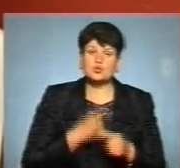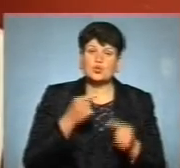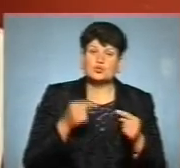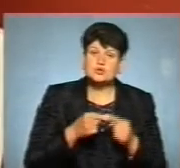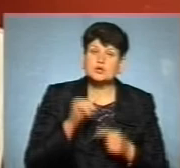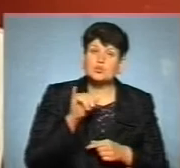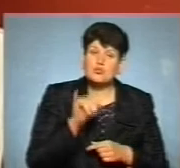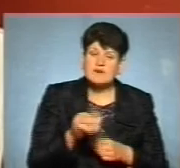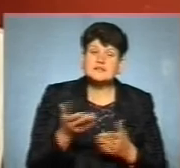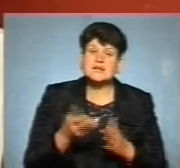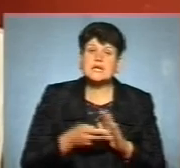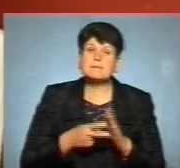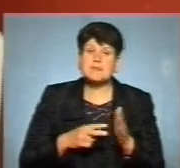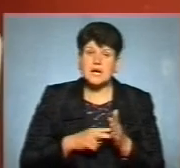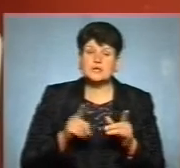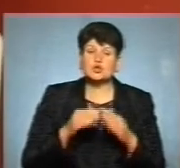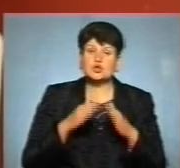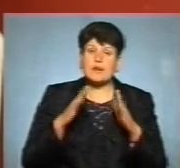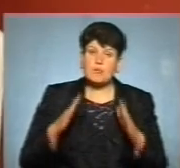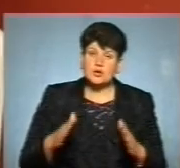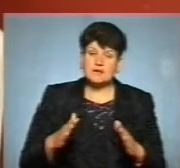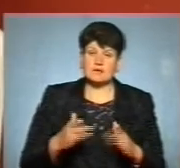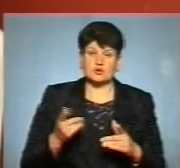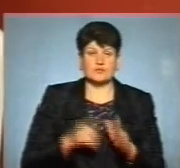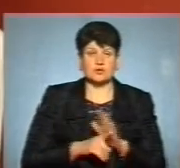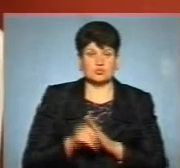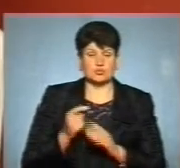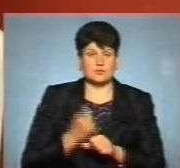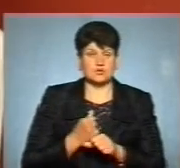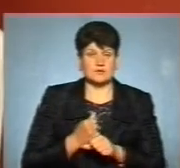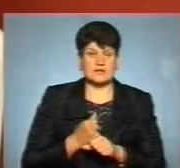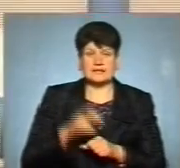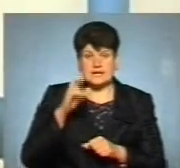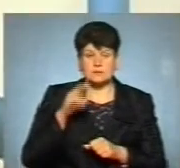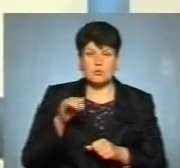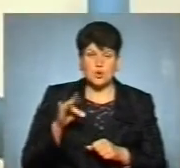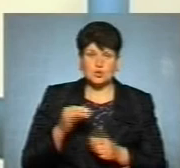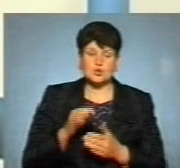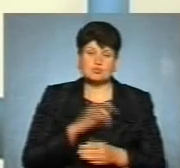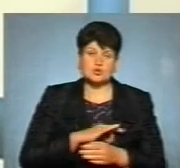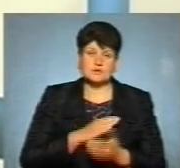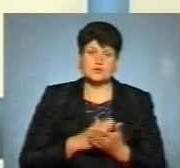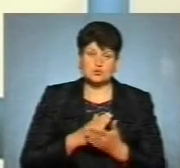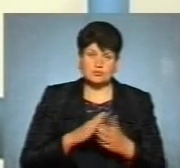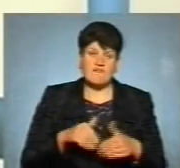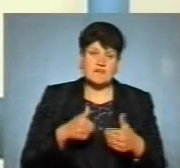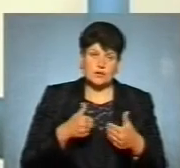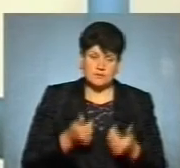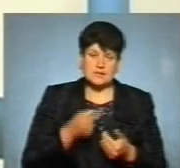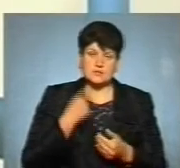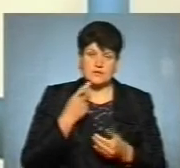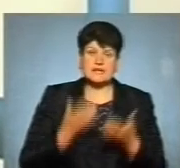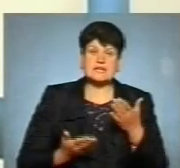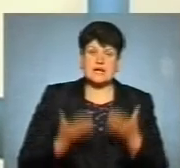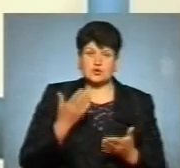вас, які плани щодо таборів, якщо вони розпочнуть працювати. Держпродспоживслужба, знову ж таки, в рекомендаціях казала, що